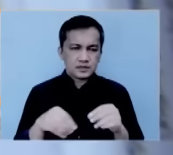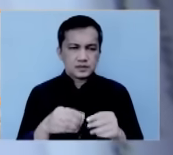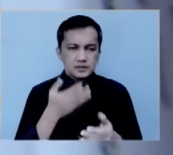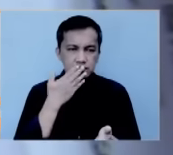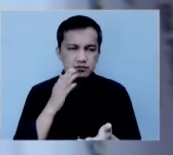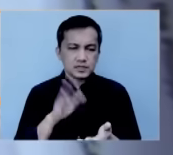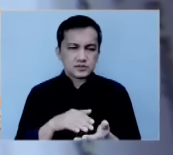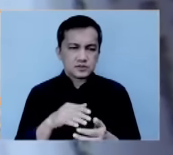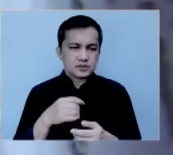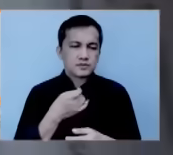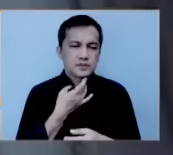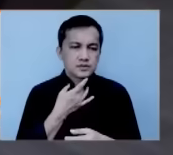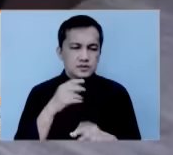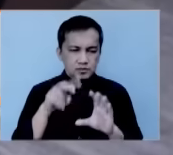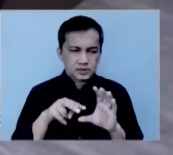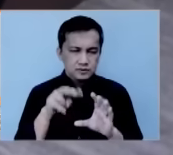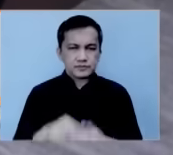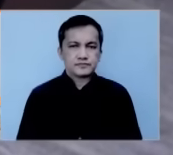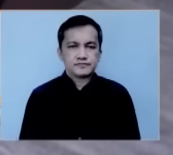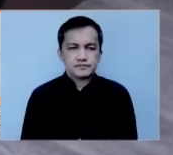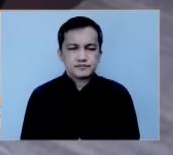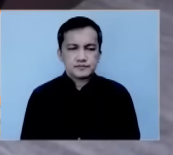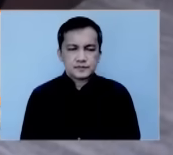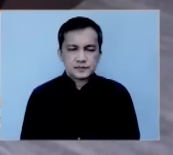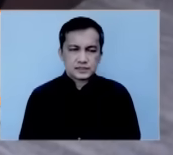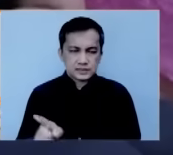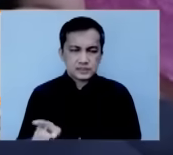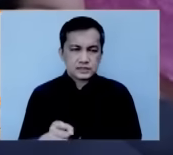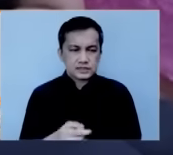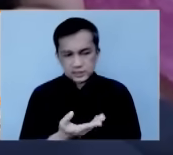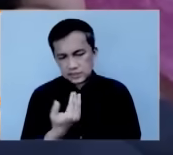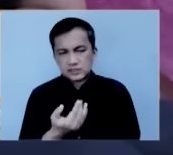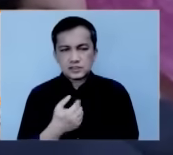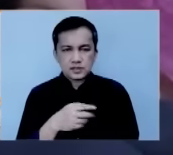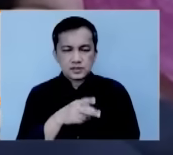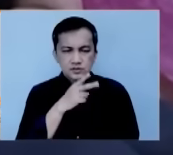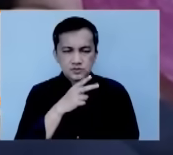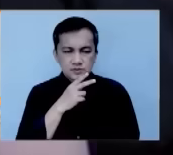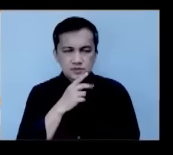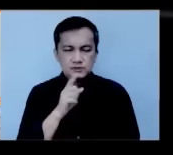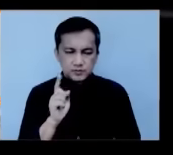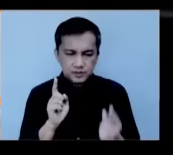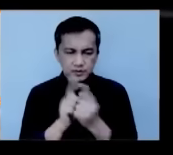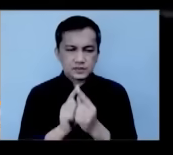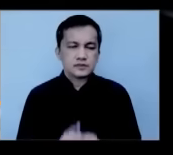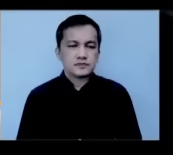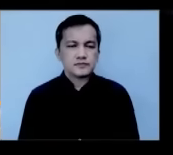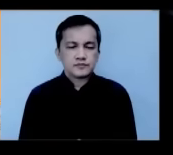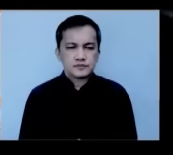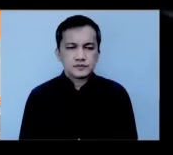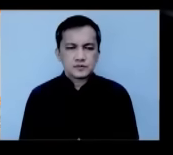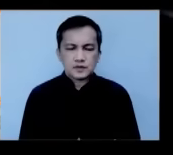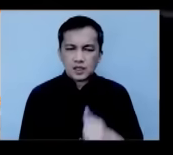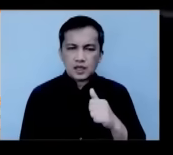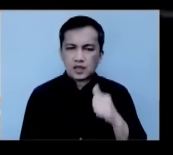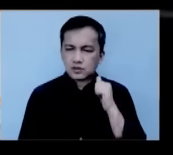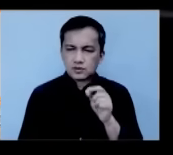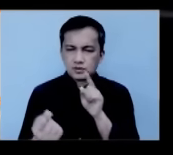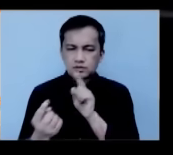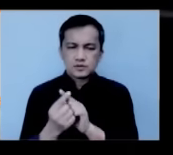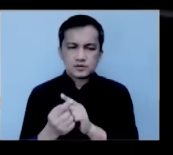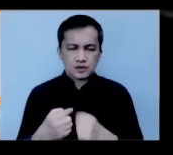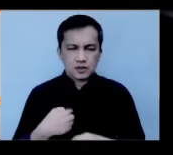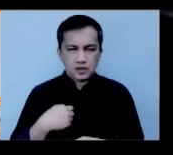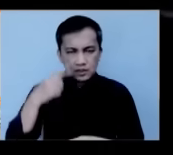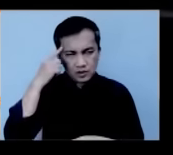at video sa isa't isa. Dito na raw siya niyaya ng suspect na makipagkita. Po, ayoko na lang po makipag-meet sa kanya kasi nagdadalawang isip po